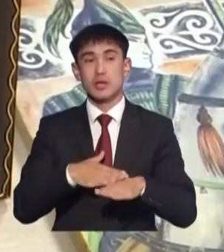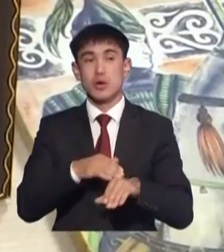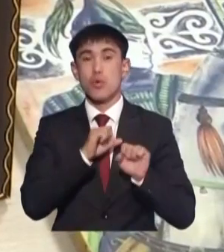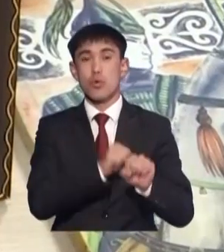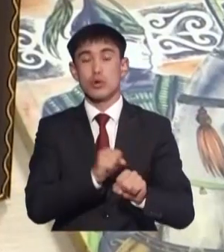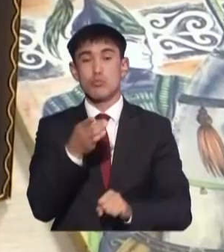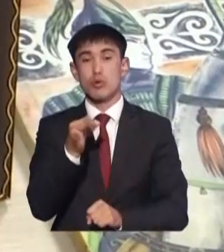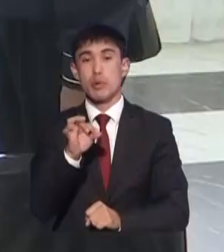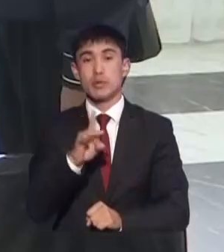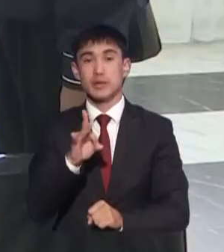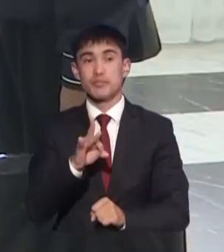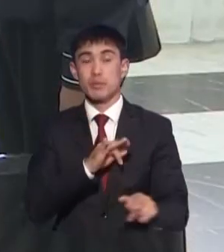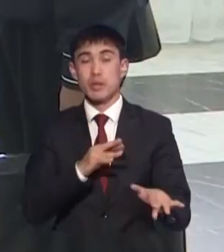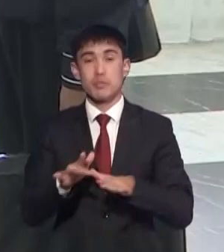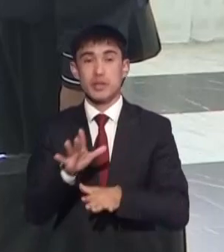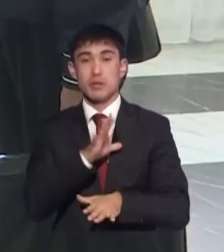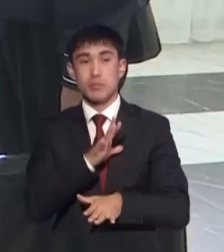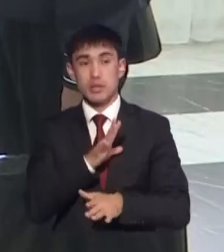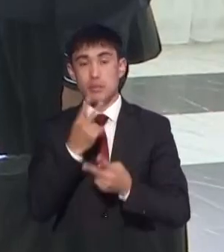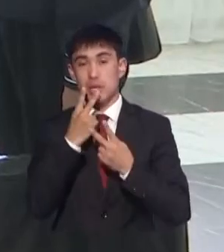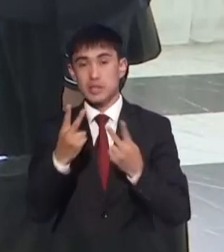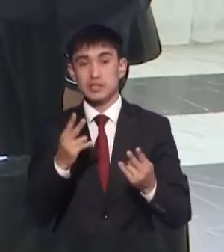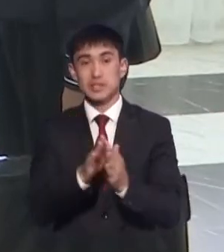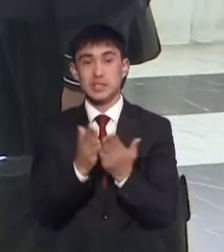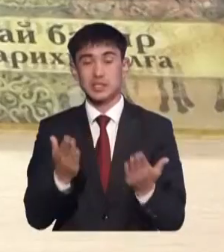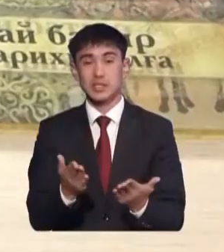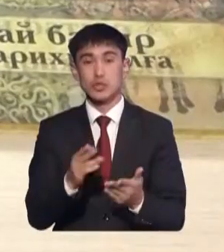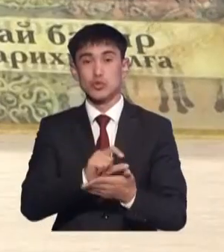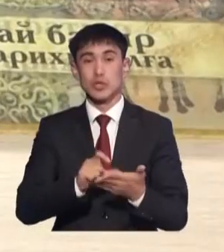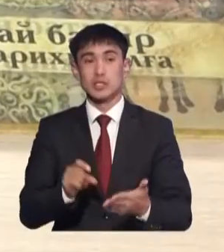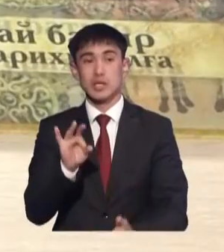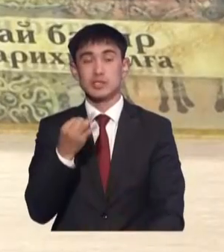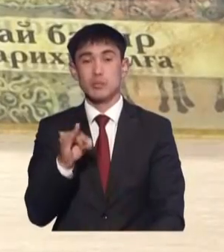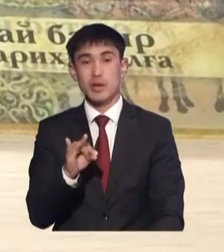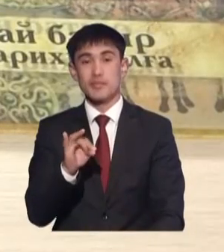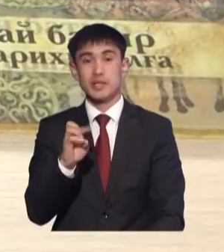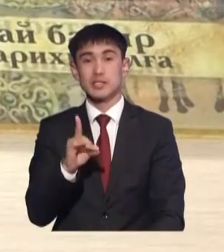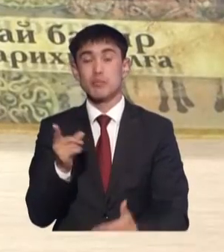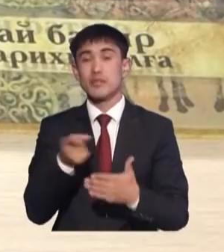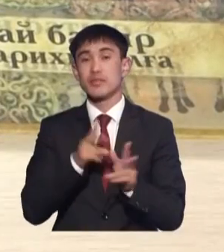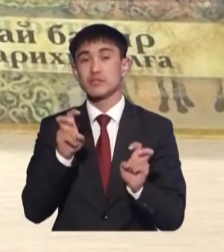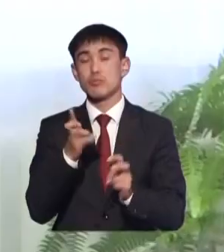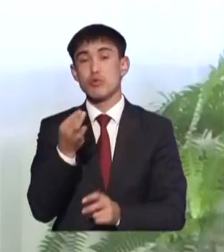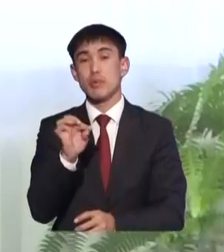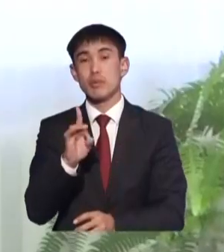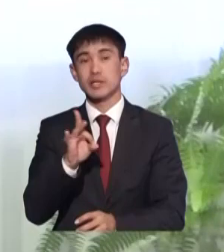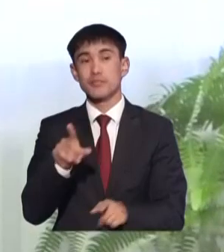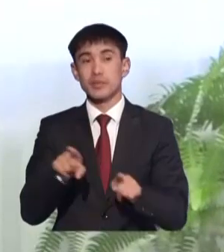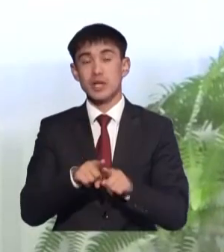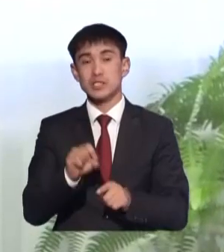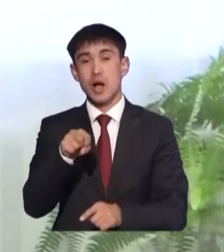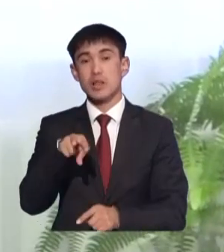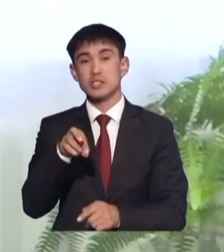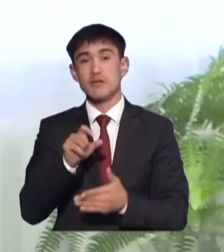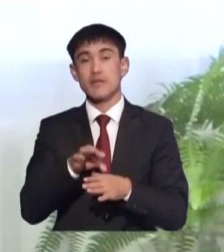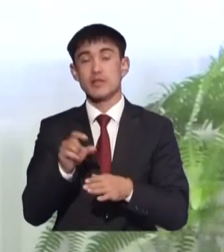Батыр». В рамках данного мероприятия состоялась презентация книги журналиста Арасанбая Естенова под названием «Бөрүбай Батыр», а также